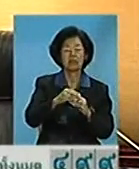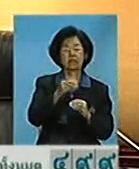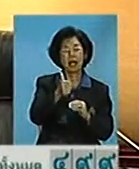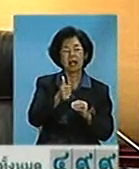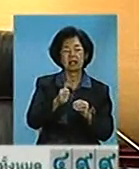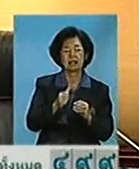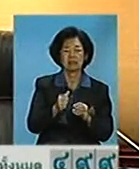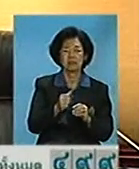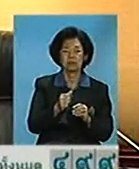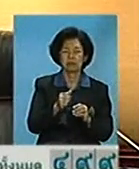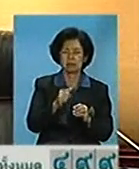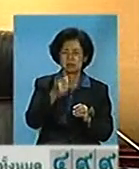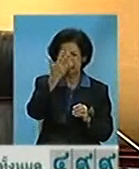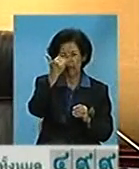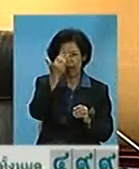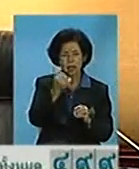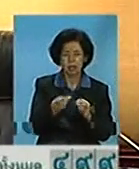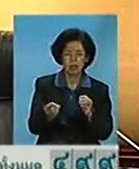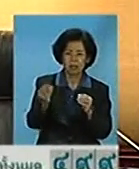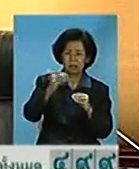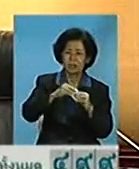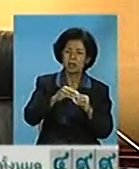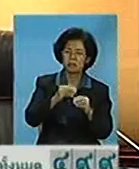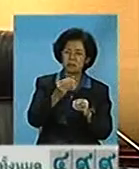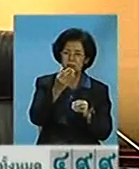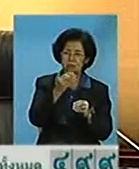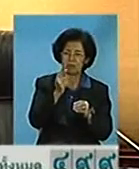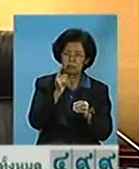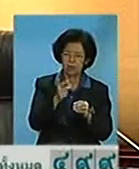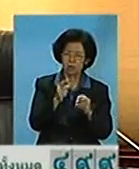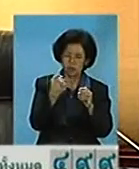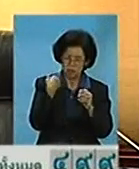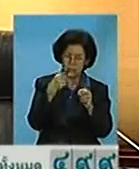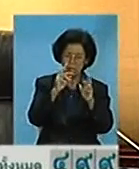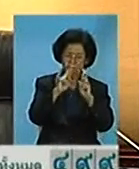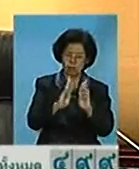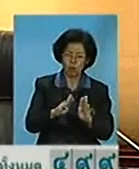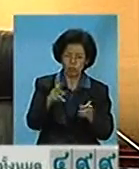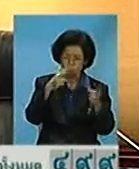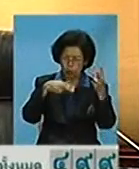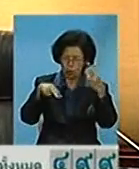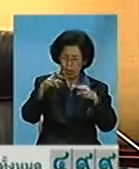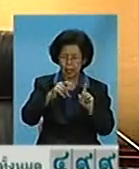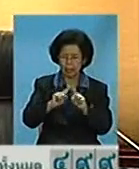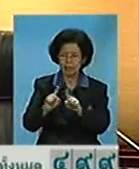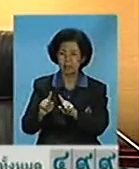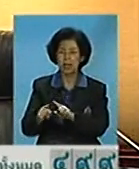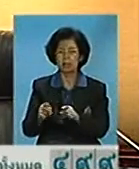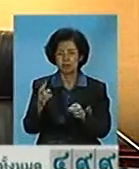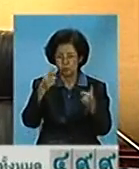พิ่มไปแล้วเพื่ออะไรล่ะไม่ใช่เพิ่มมาเฉยๆนะครับมันต้องมีระบบไปดูแลเขาดูแลตรงโน้นตรงนี้ดูแลเรื่